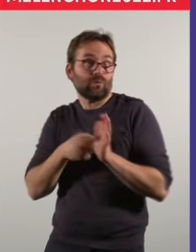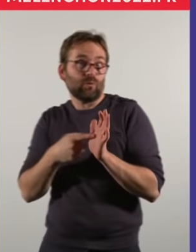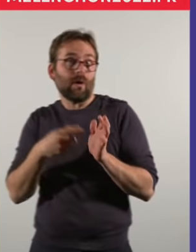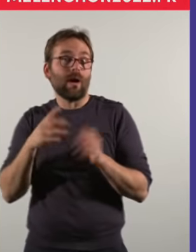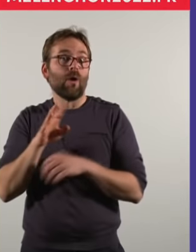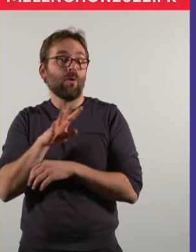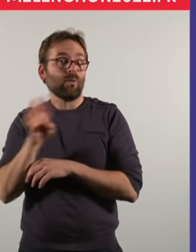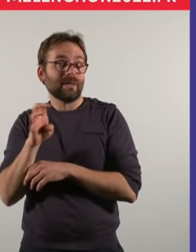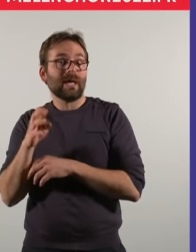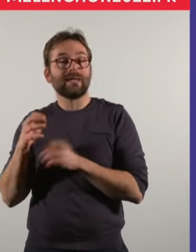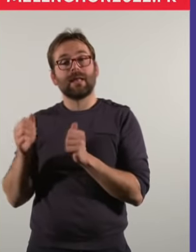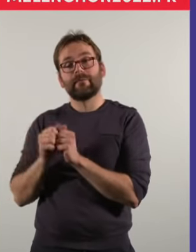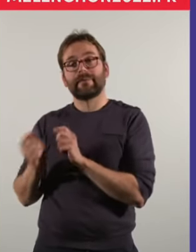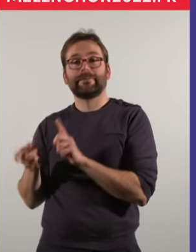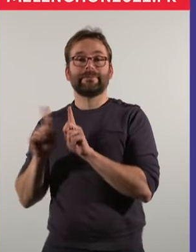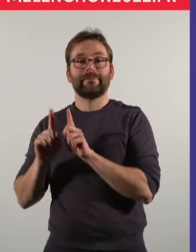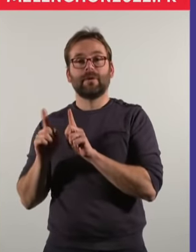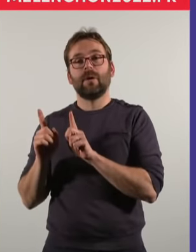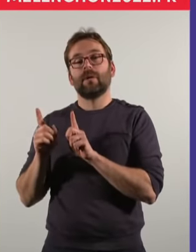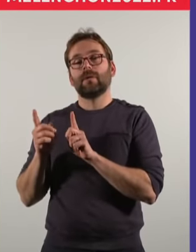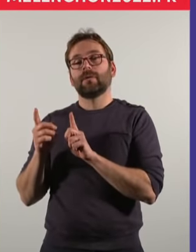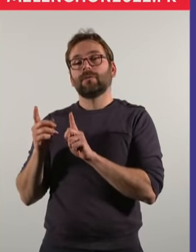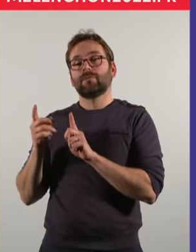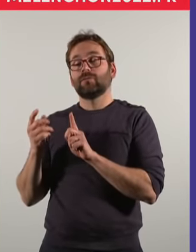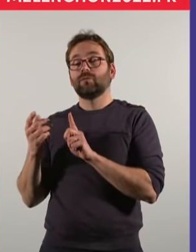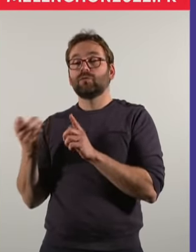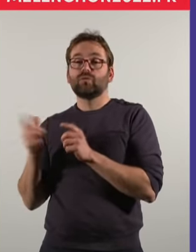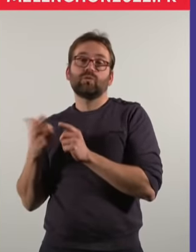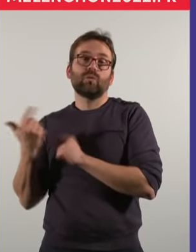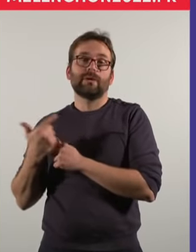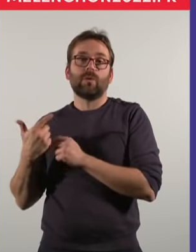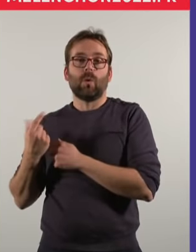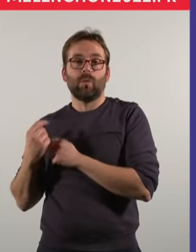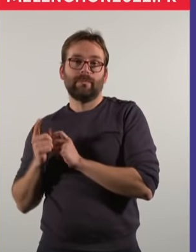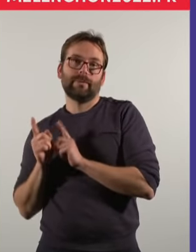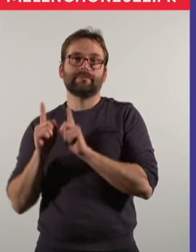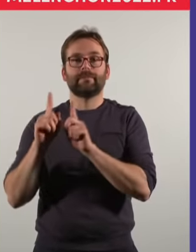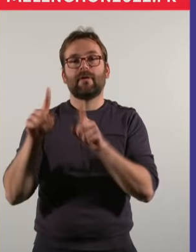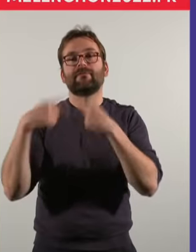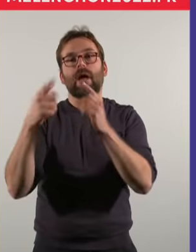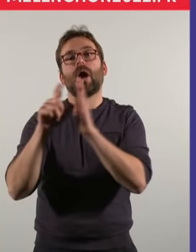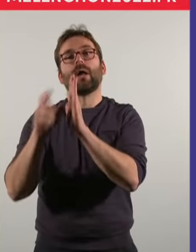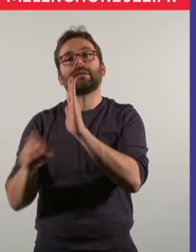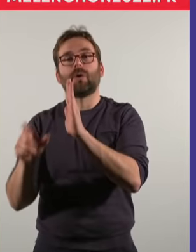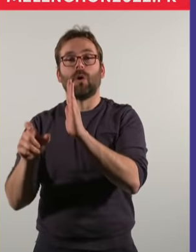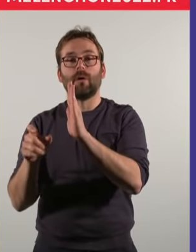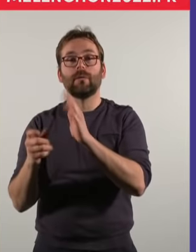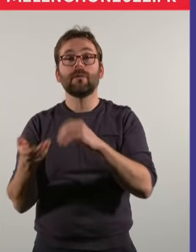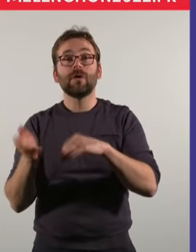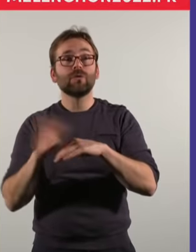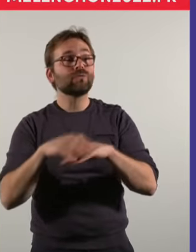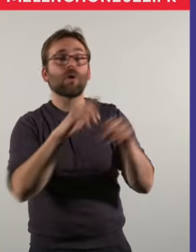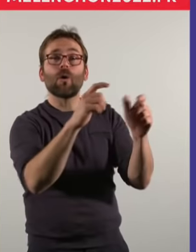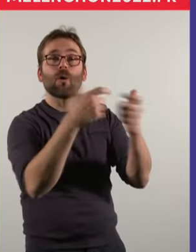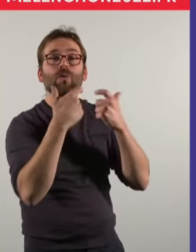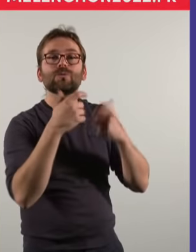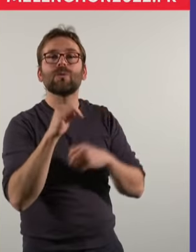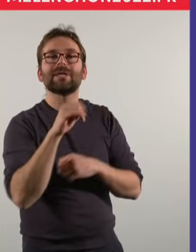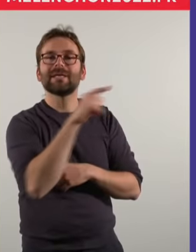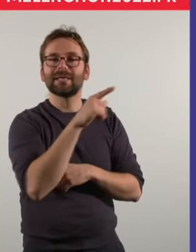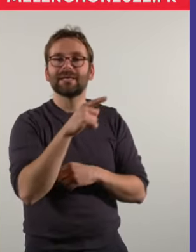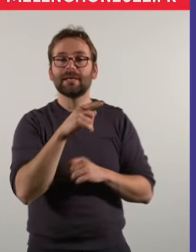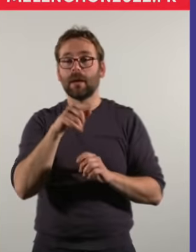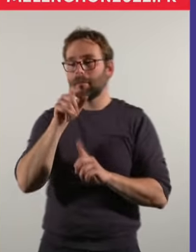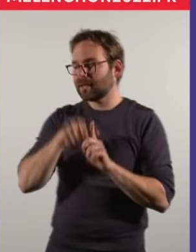c'est le week-end, sort avec sa dame, ou la dame avec le monsieur, et vont au restaurant et se font contrôler par quelqu'un qui leur dit « montrez-moi le